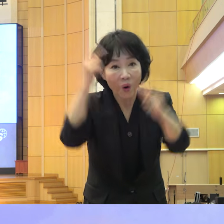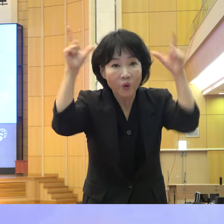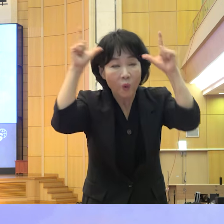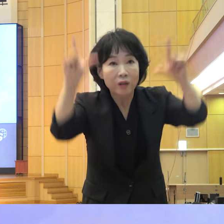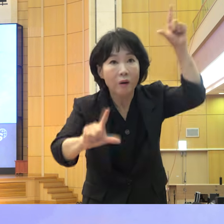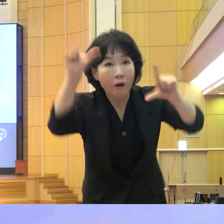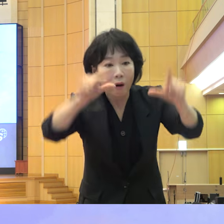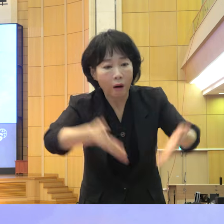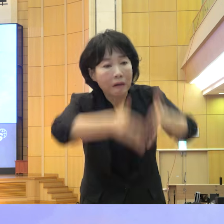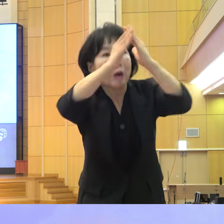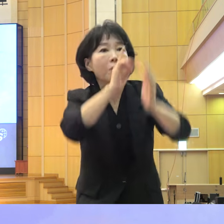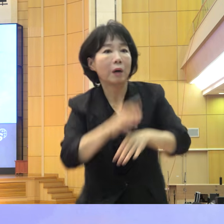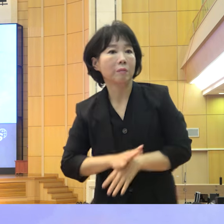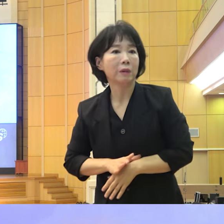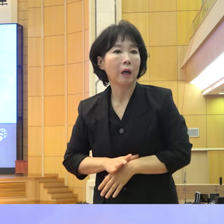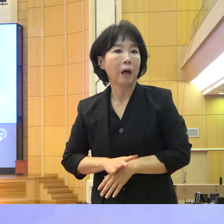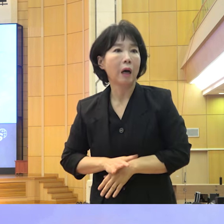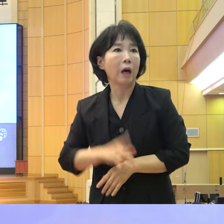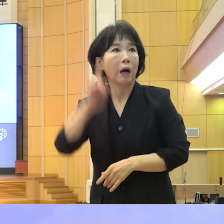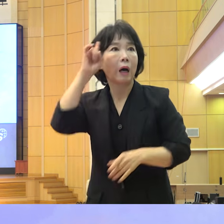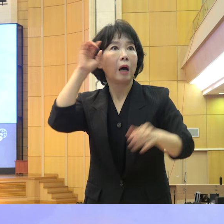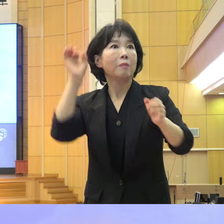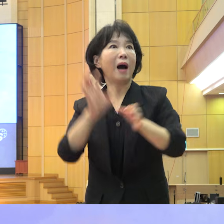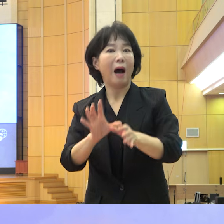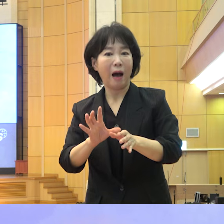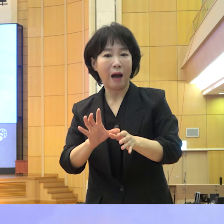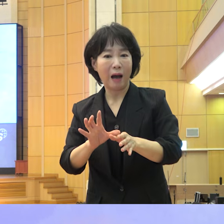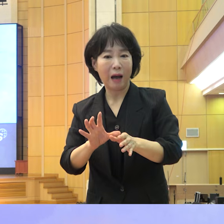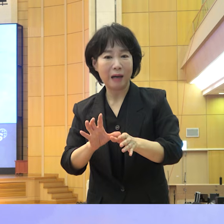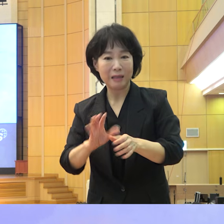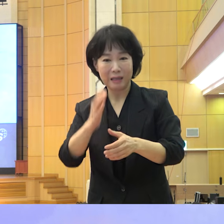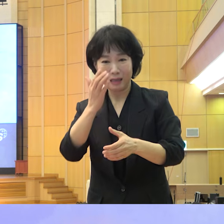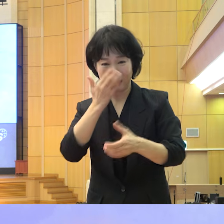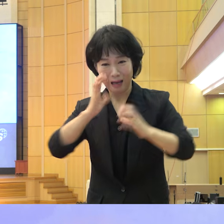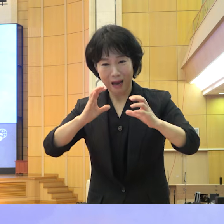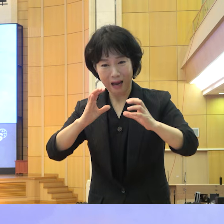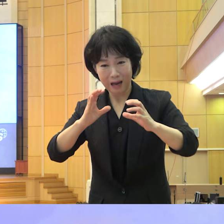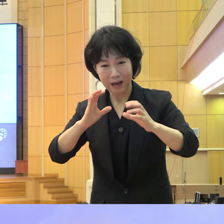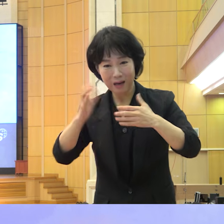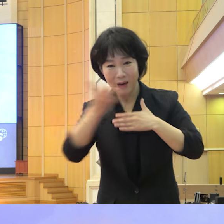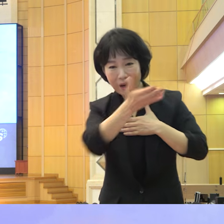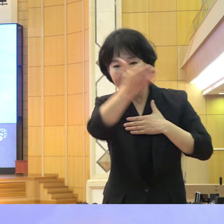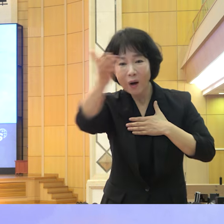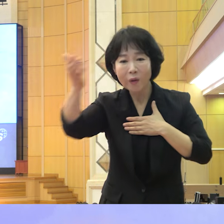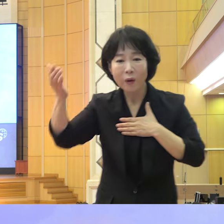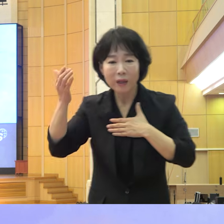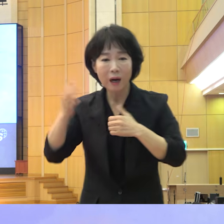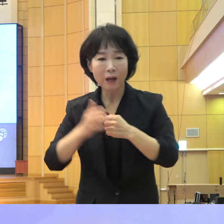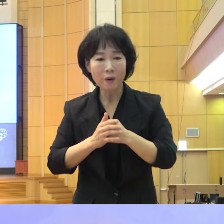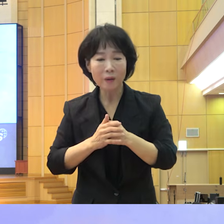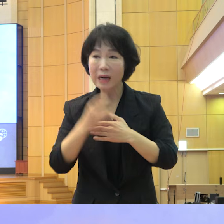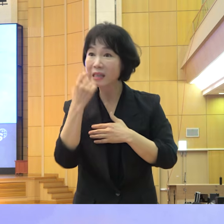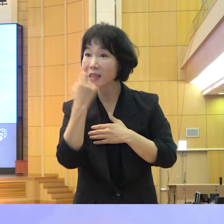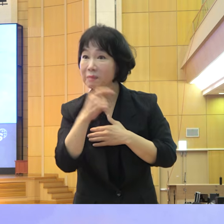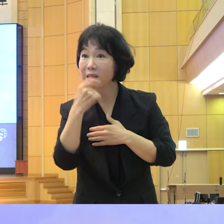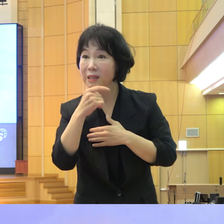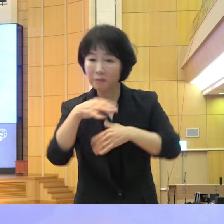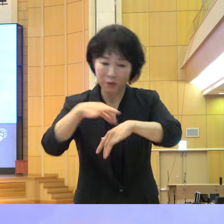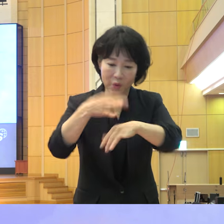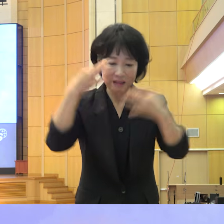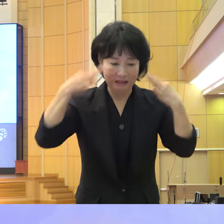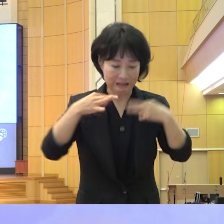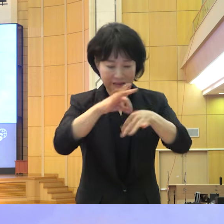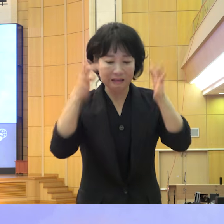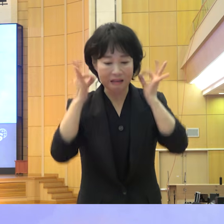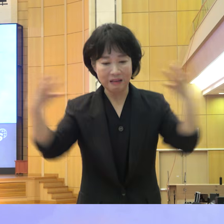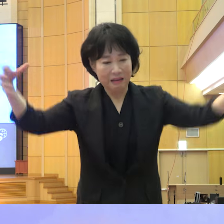그들이 말하되 이스라엘아, 이는 이렇게 너희들이 바친 금을 가지고